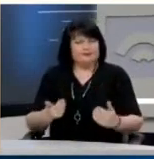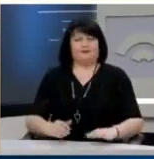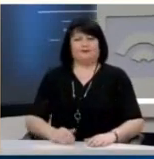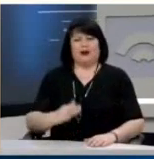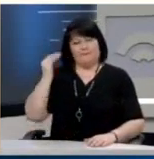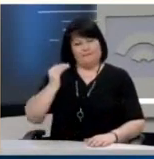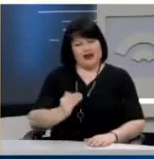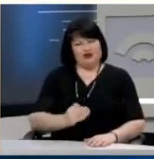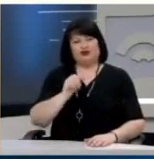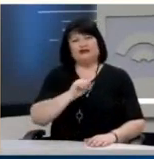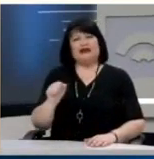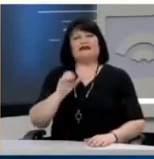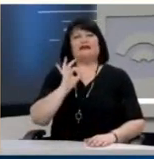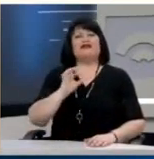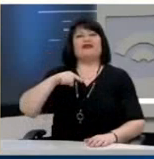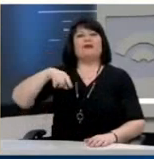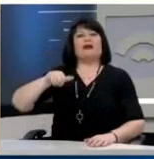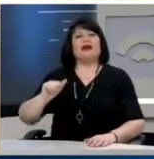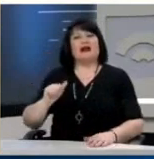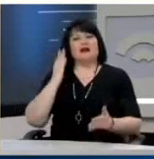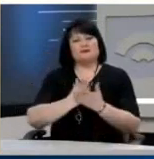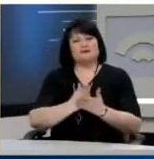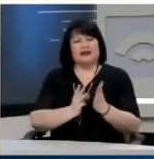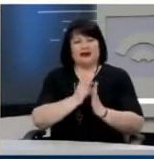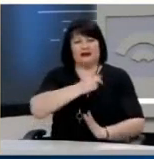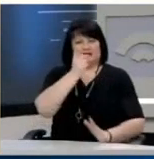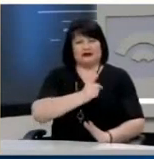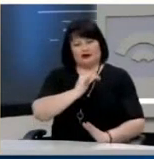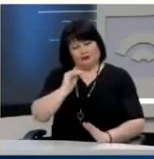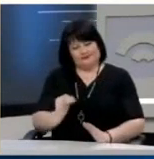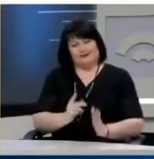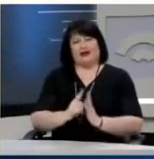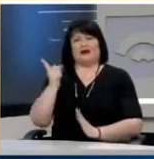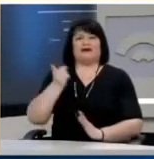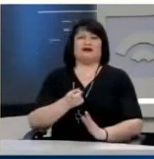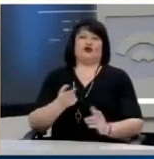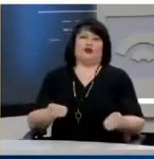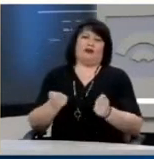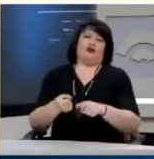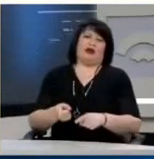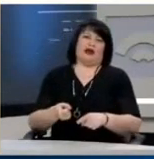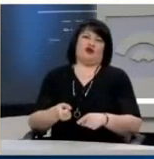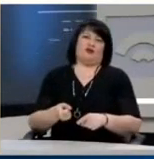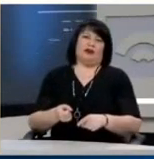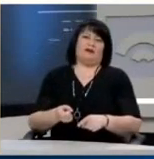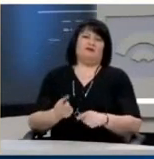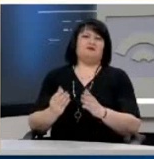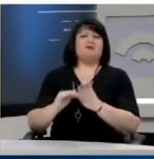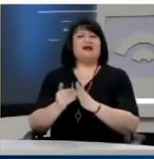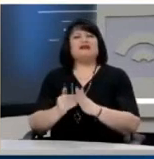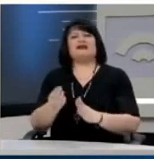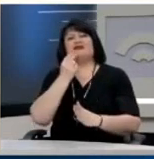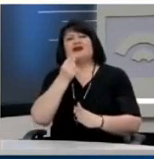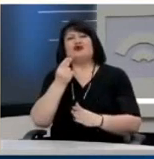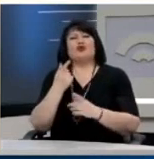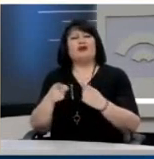περαιτέρω μείωση του συντελεστή ΦΠΑ, του μεσαίου συντελεστή από το 13% στο 11% που αφορά αγαθά και υπηρεσίες πρώτης